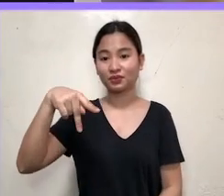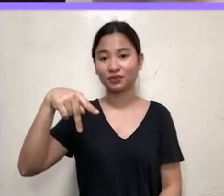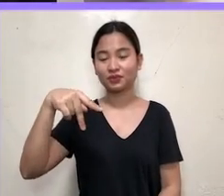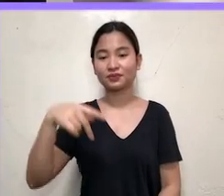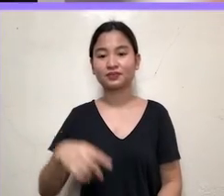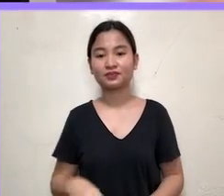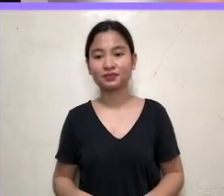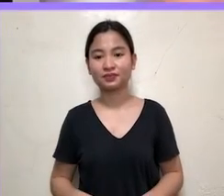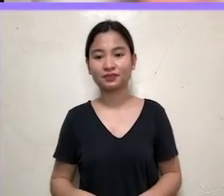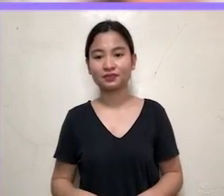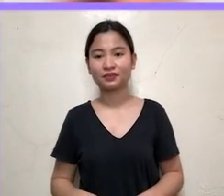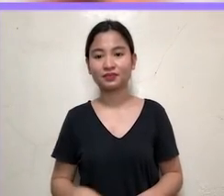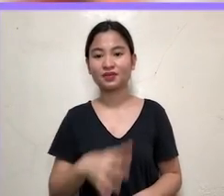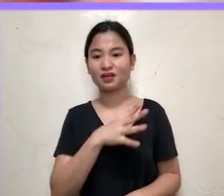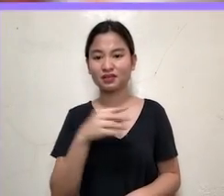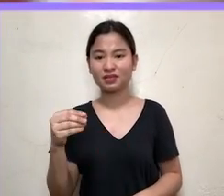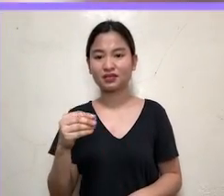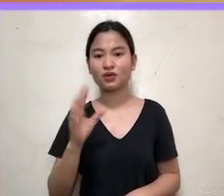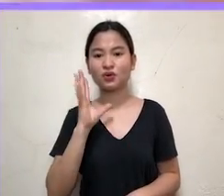mga katutubo,